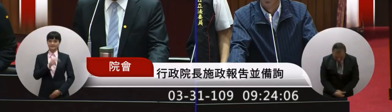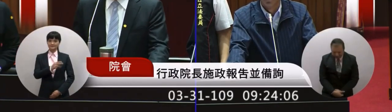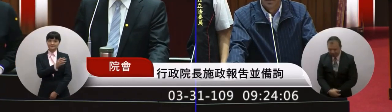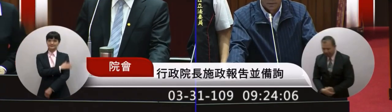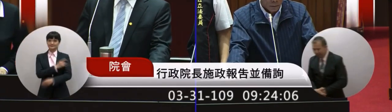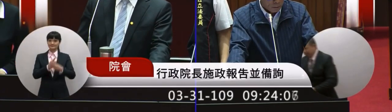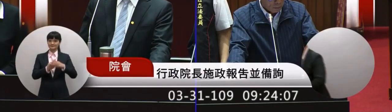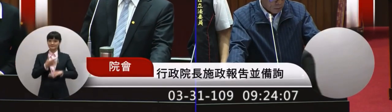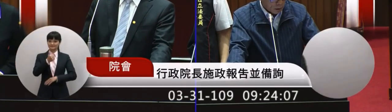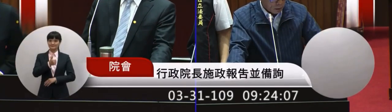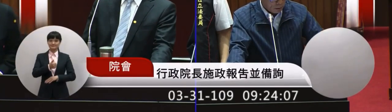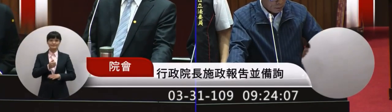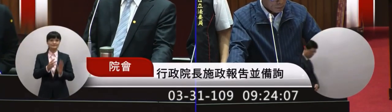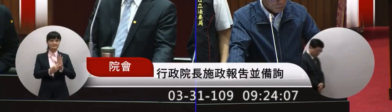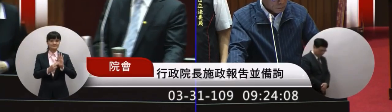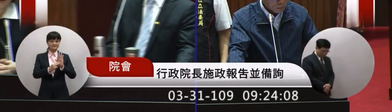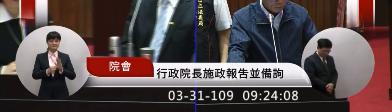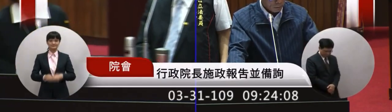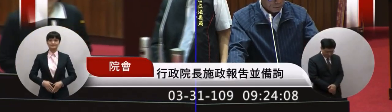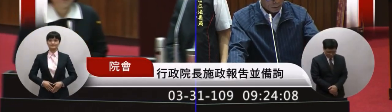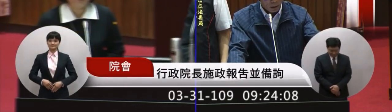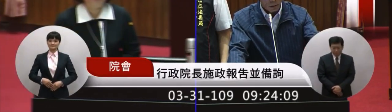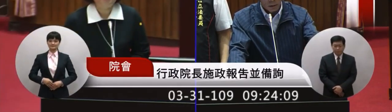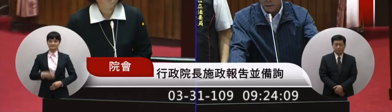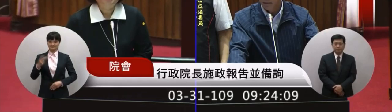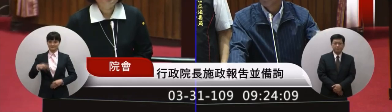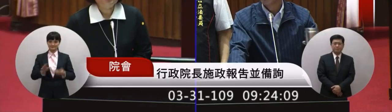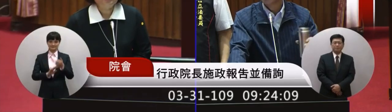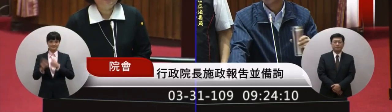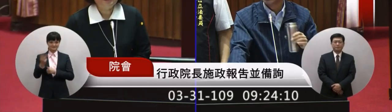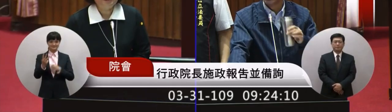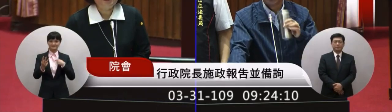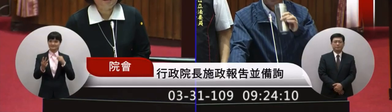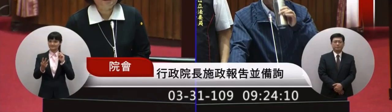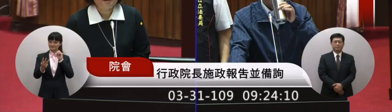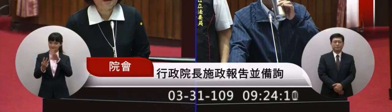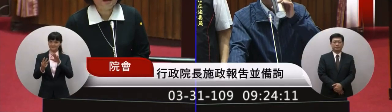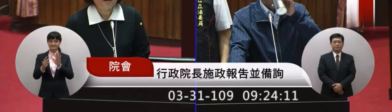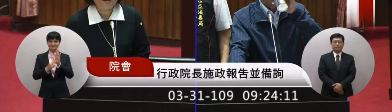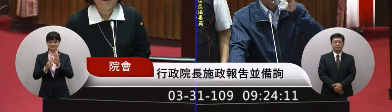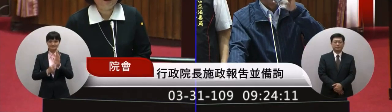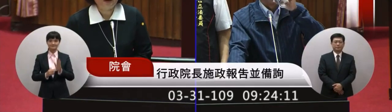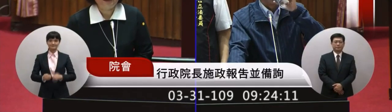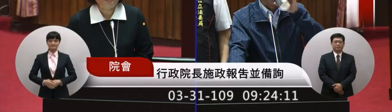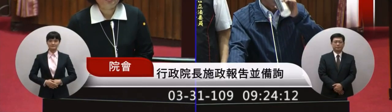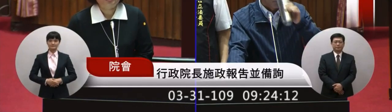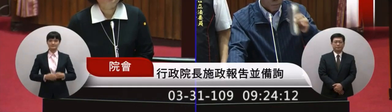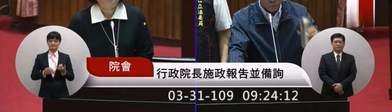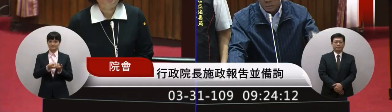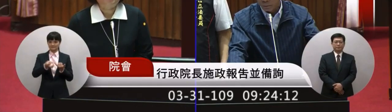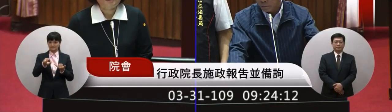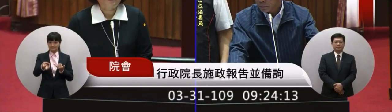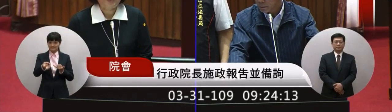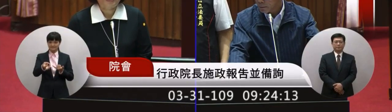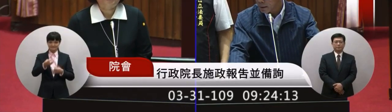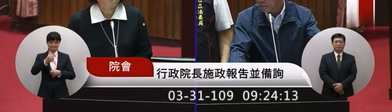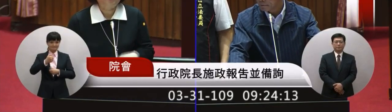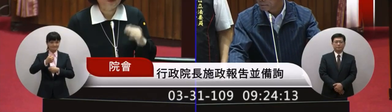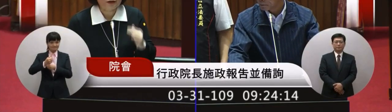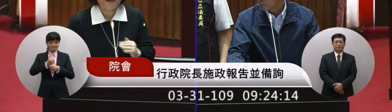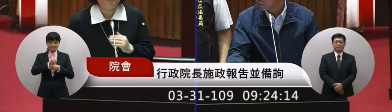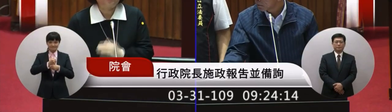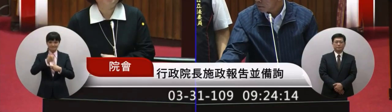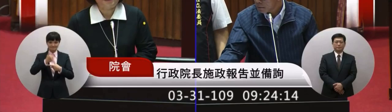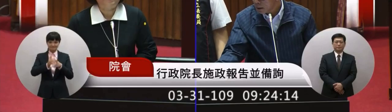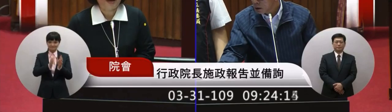说。 好，再跟三位委员再做一次的说明，就是我们离岛建设条例的规定是是